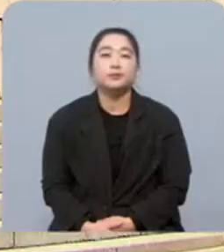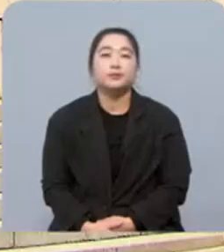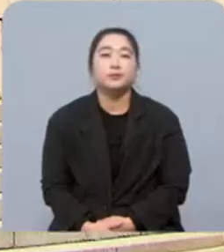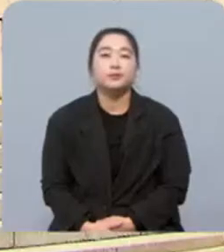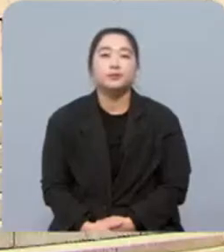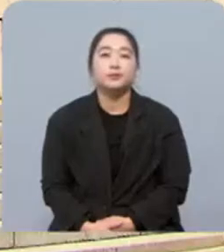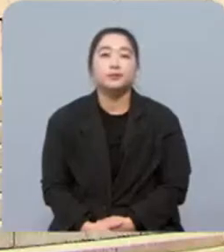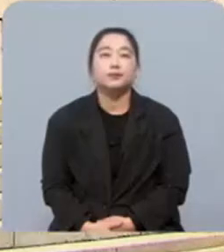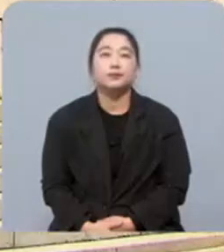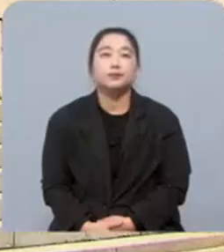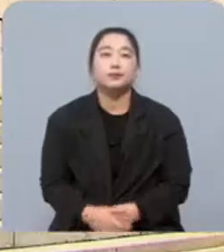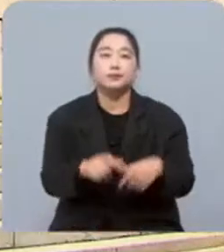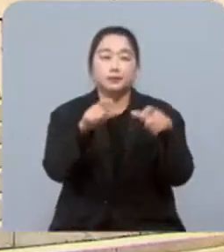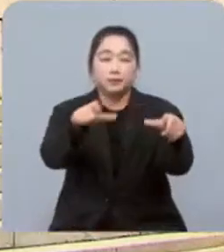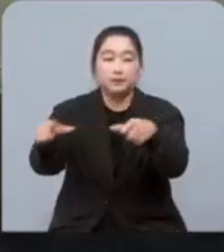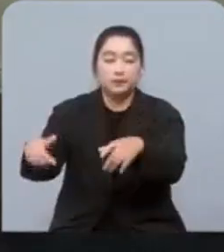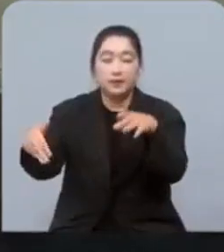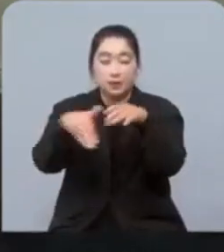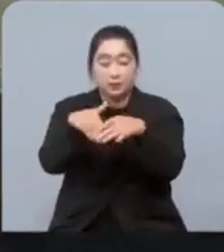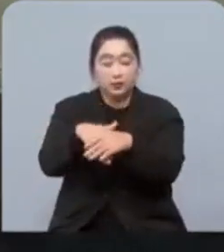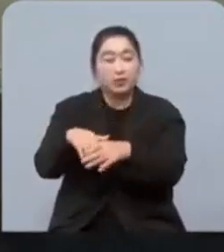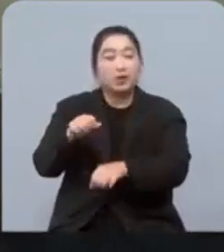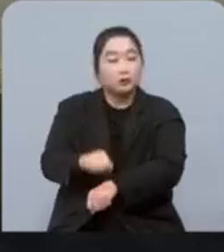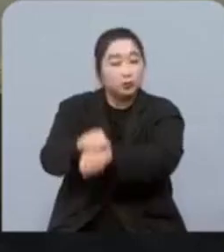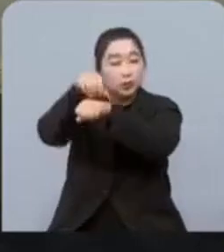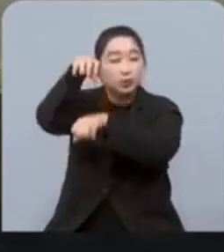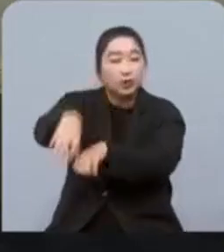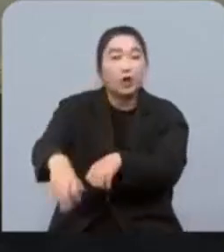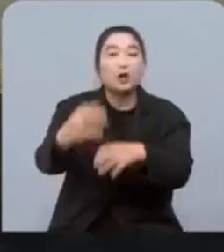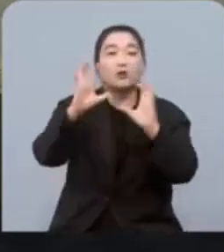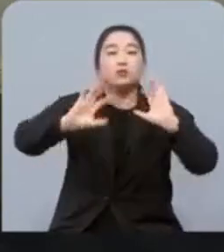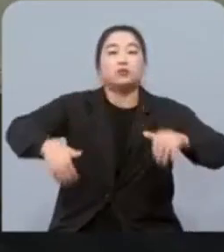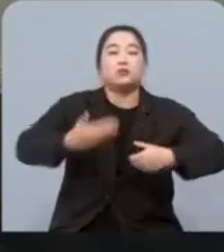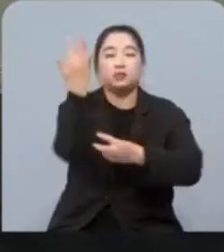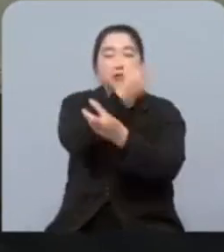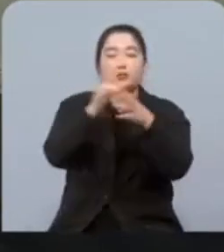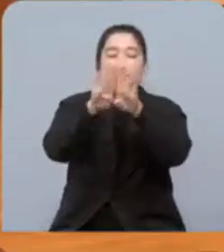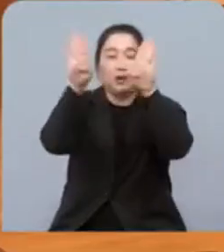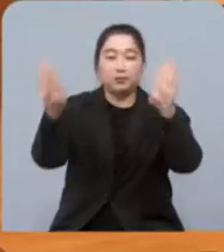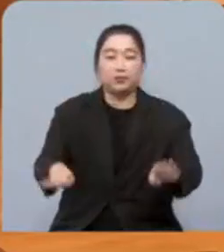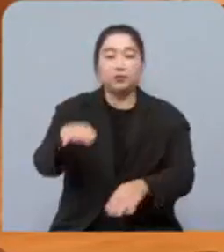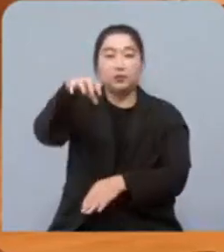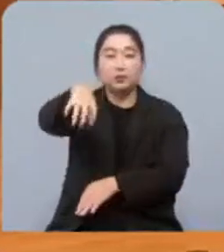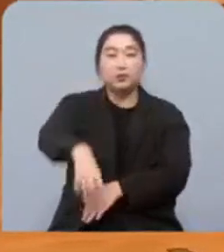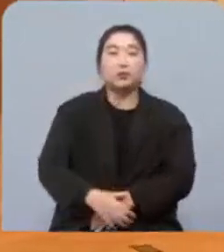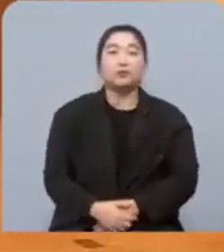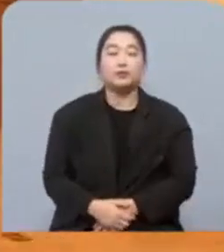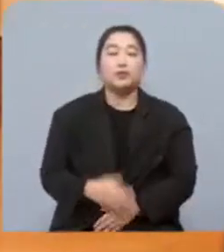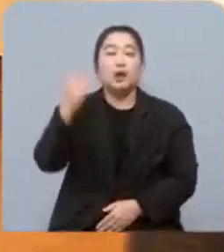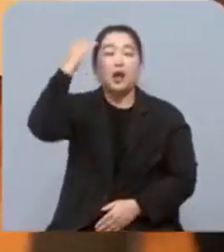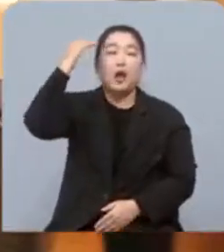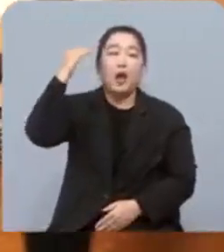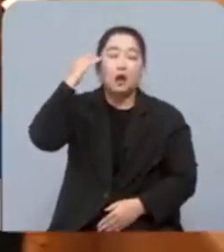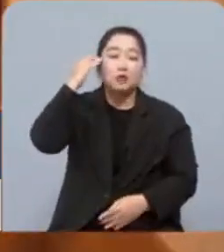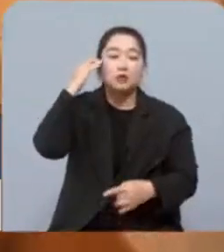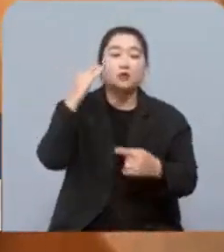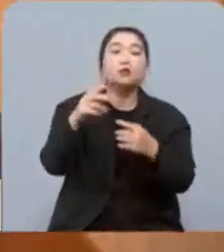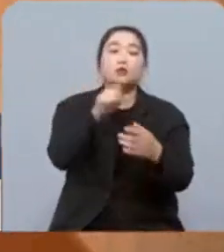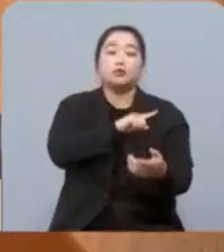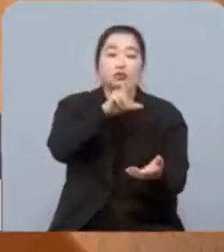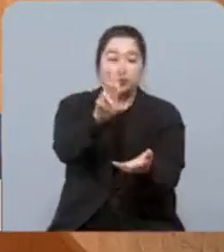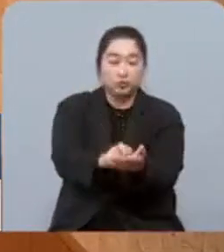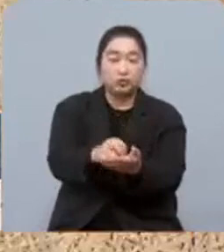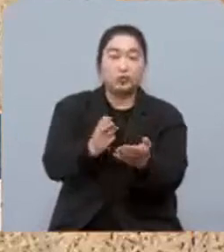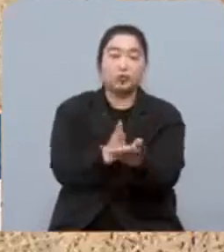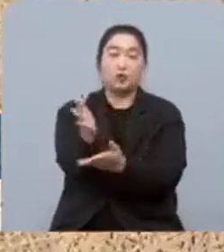기자입니다 지역 문화유산의 보고인 국립 청주 박물관의 문화 사랑입니다 한글과 훈민정음을 주제로 한